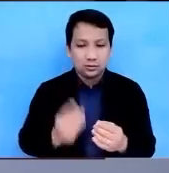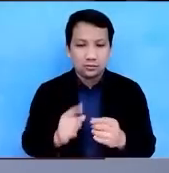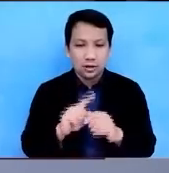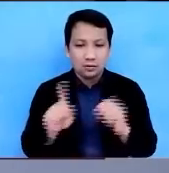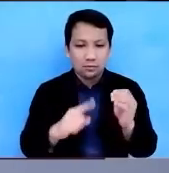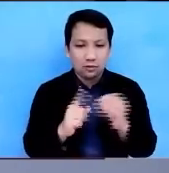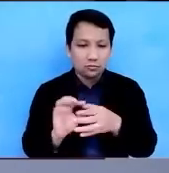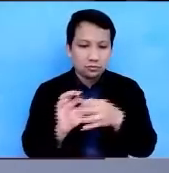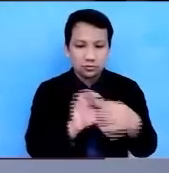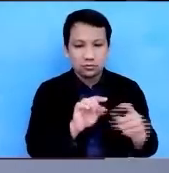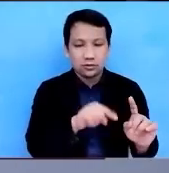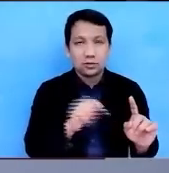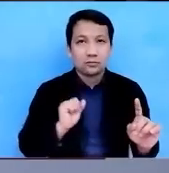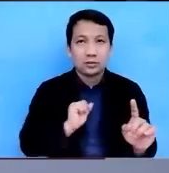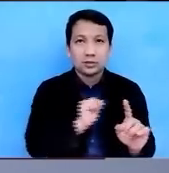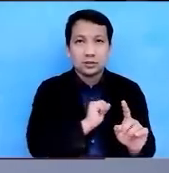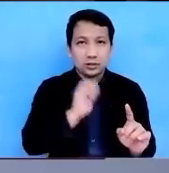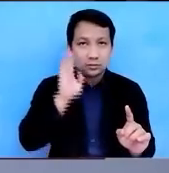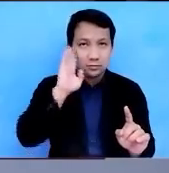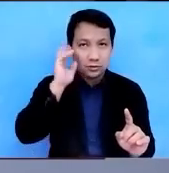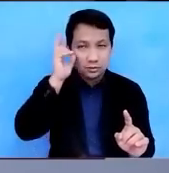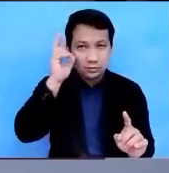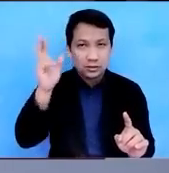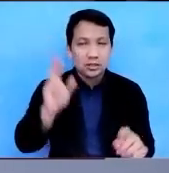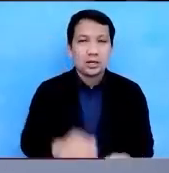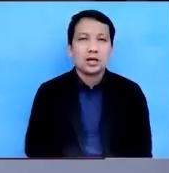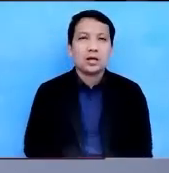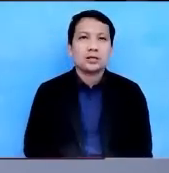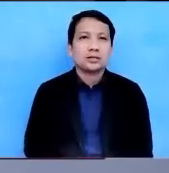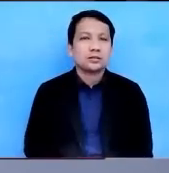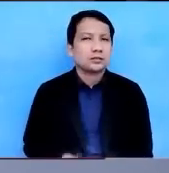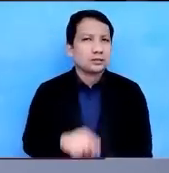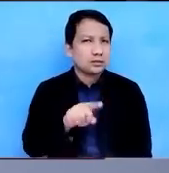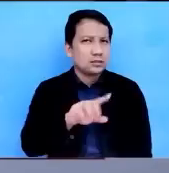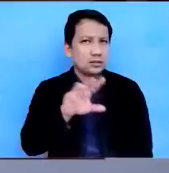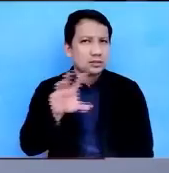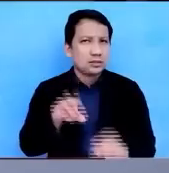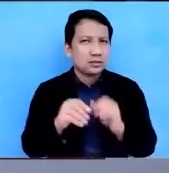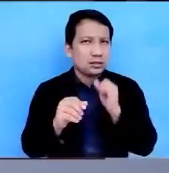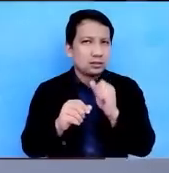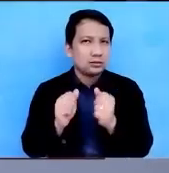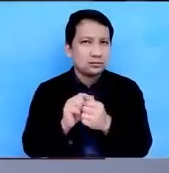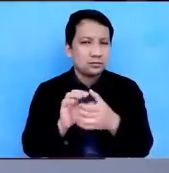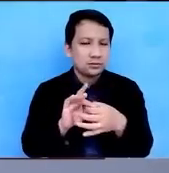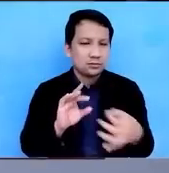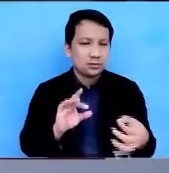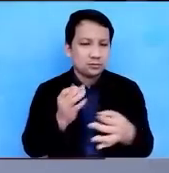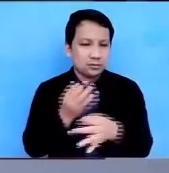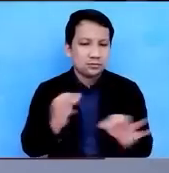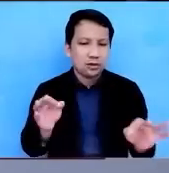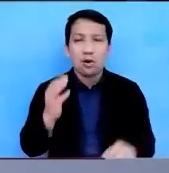konektado kay Senator Bong Revilla Jr. Pero hindi pa rin siya makakalaya sa kulungan.